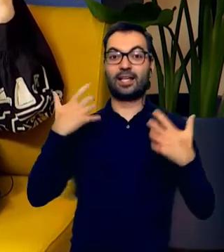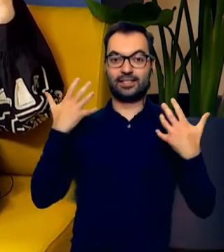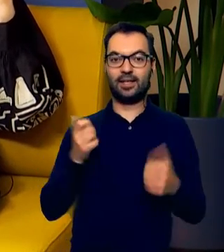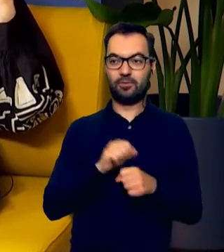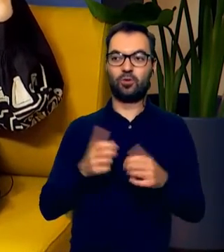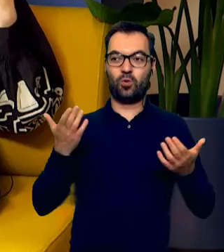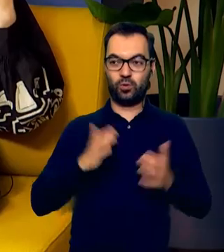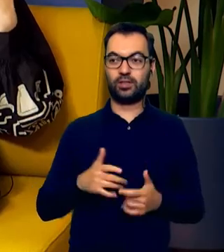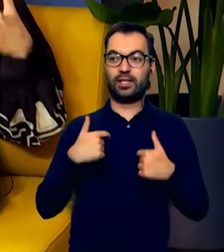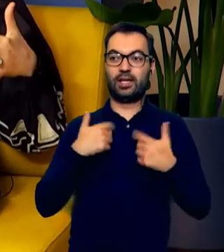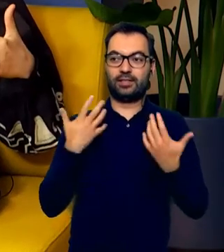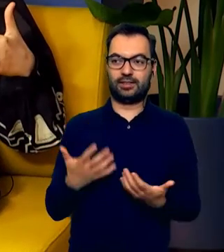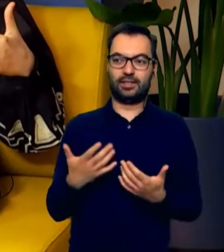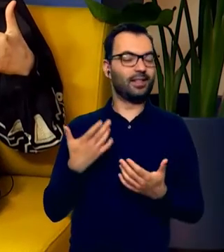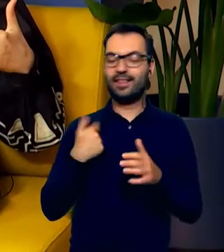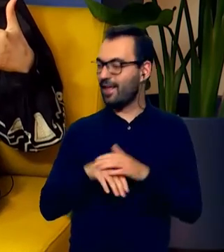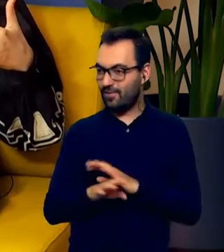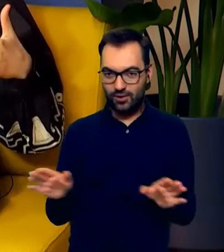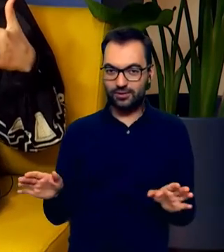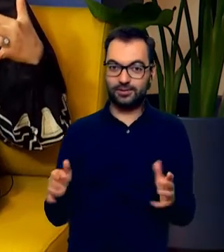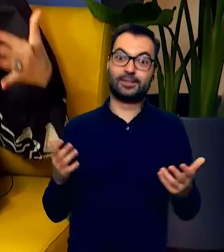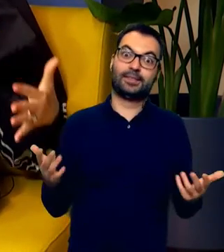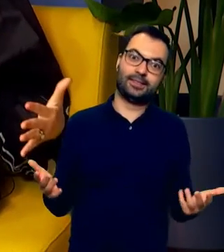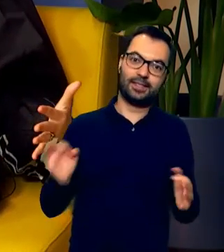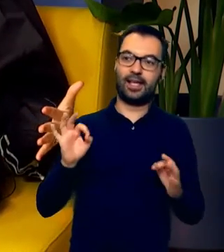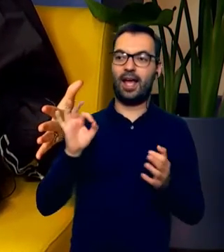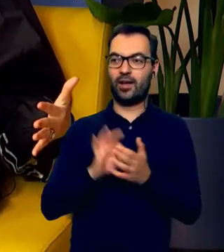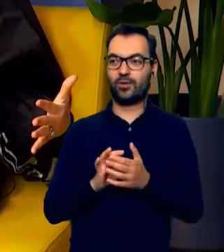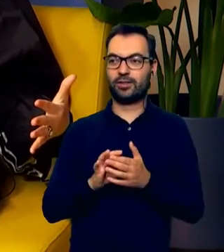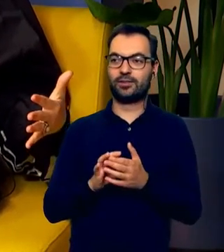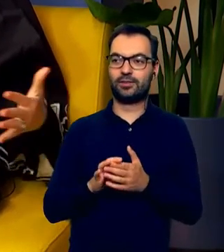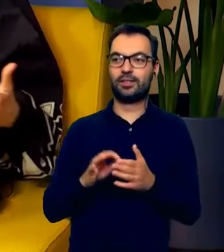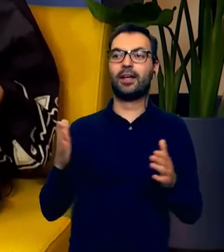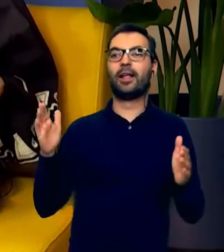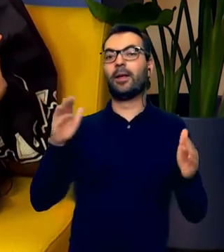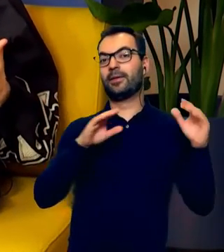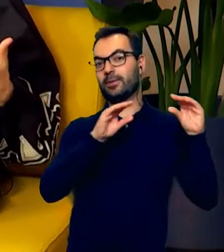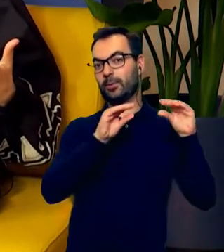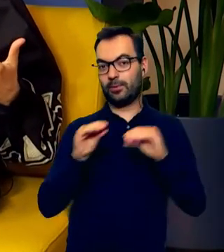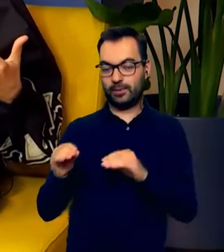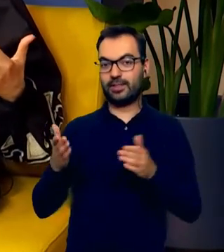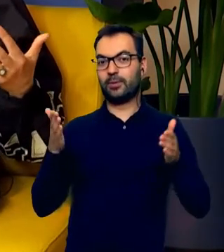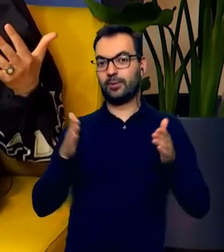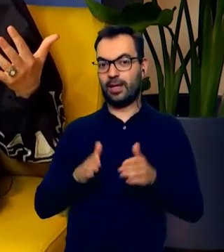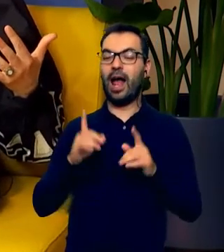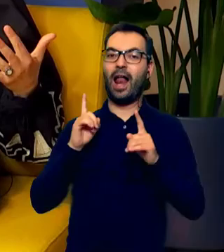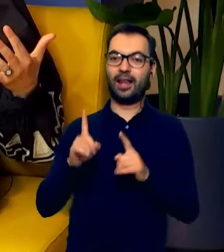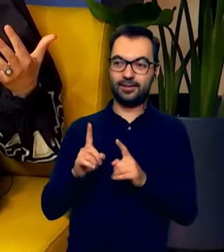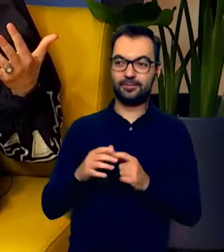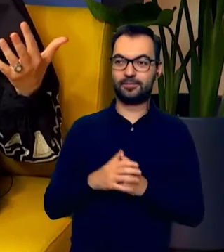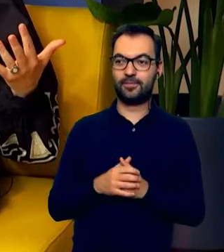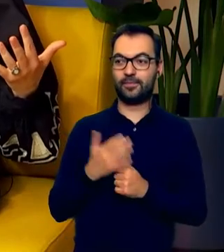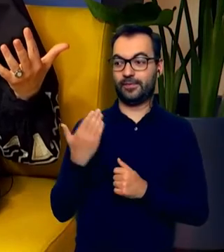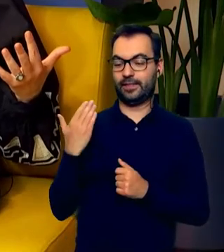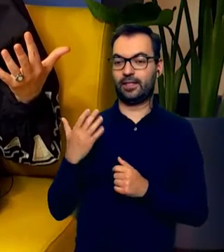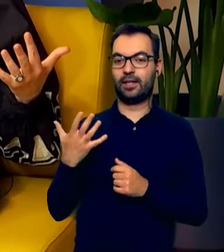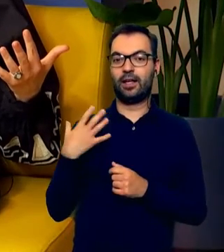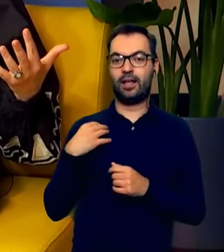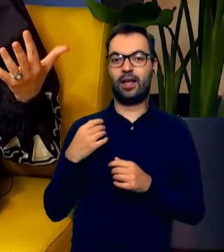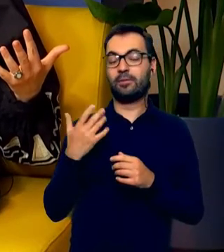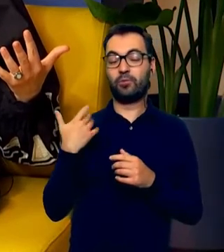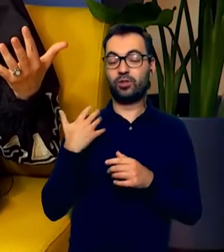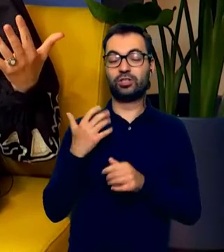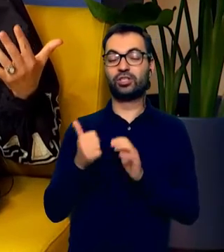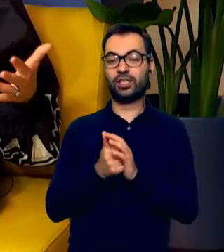być chuda. To mi kompletnie nie wychodzi. Teraz akurat jestem w tendencji zniżkowej, ale naprawdę przed chwilą miałam 16